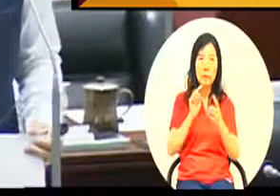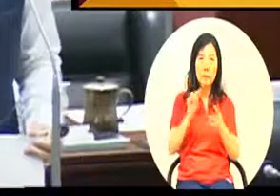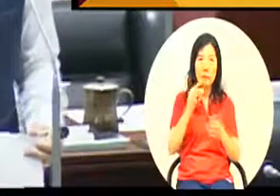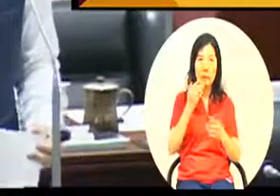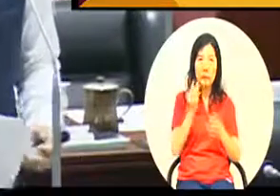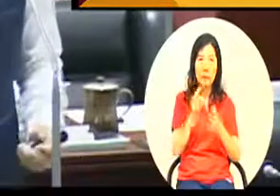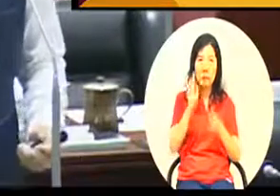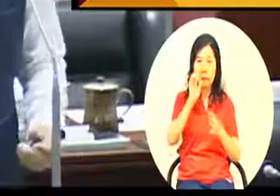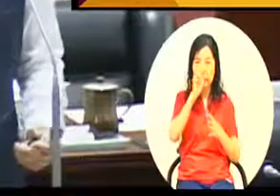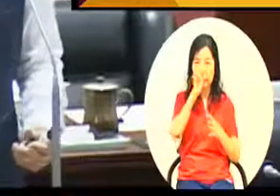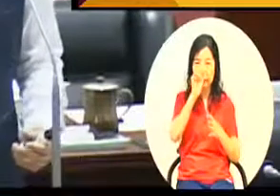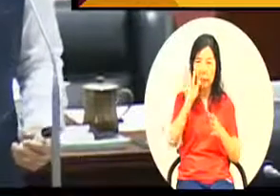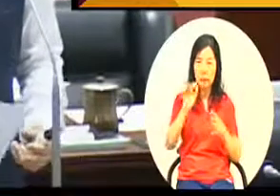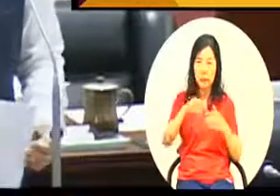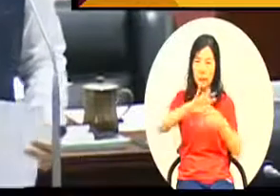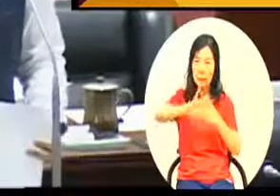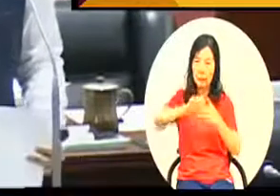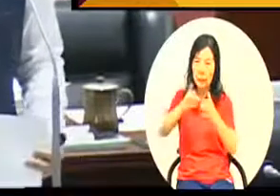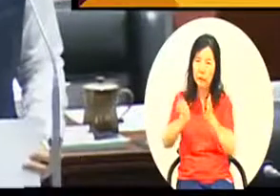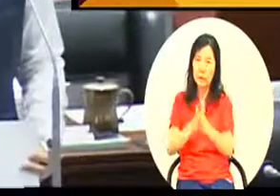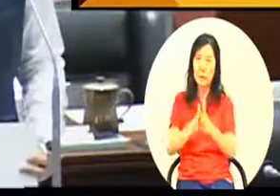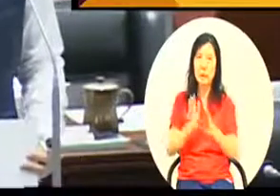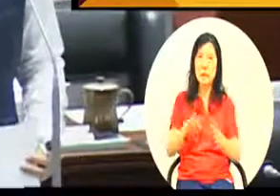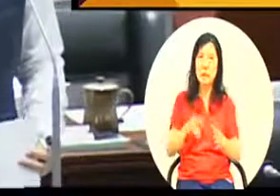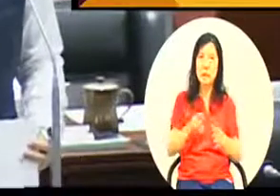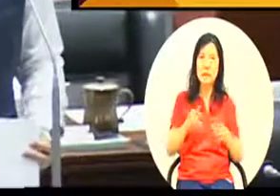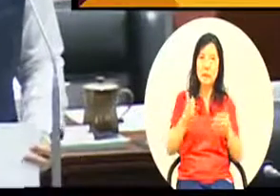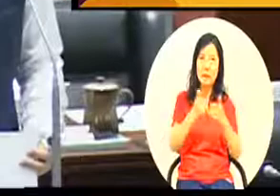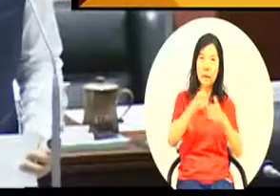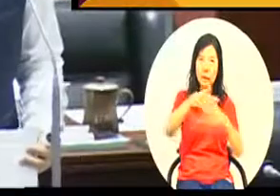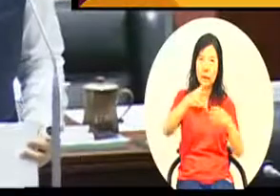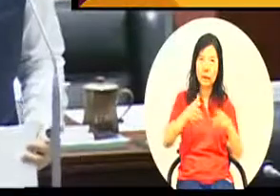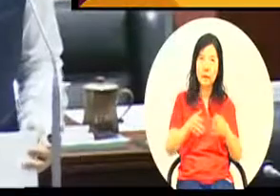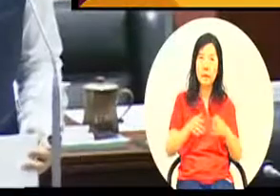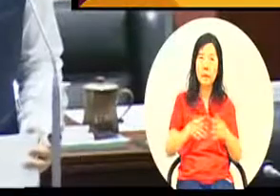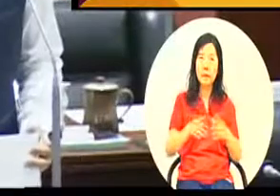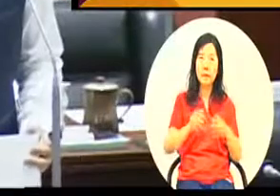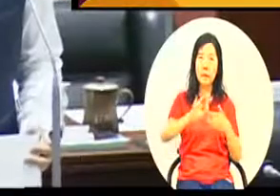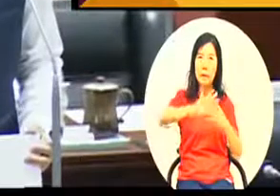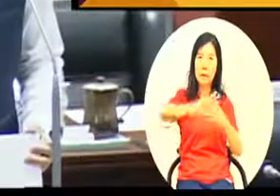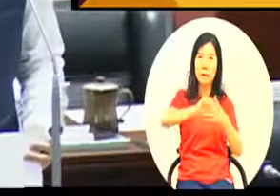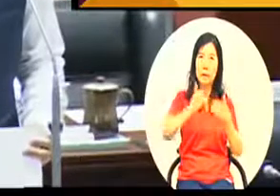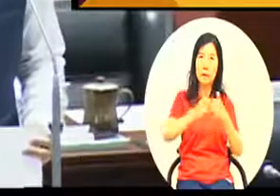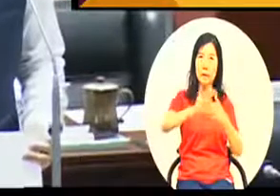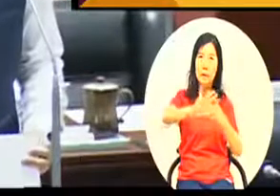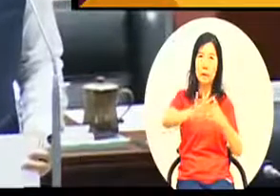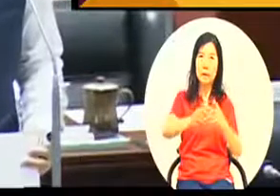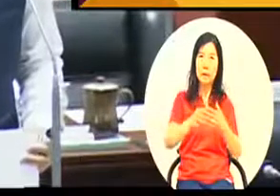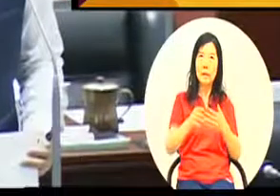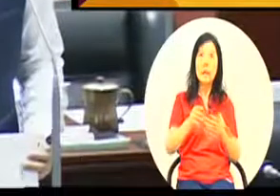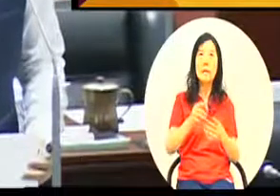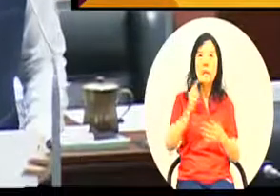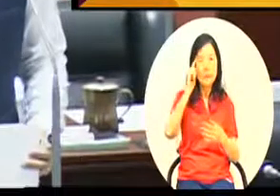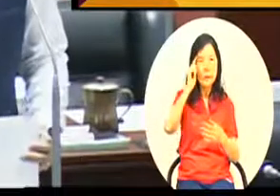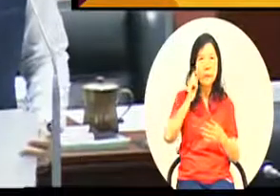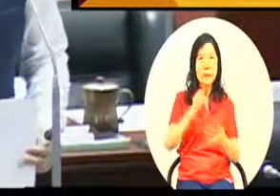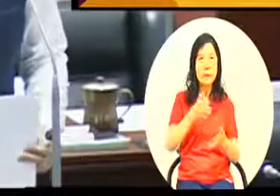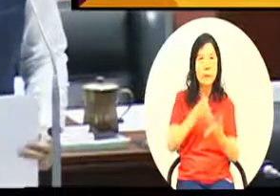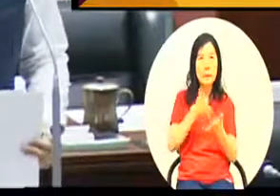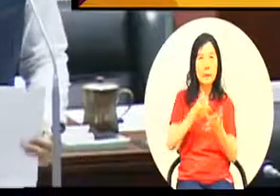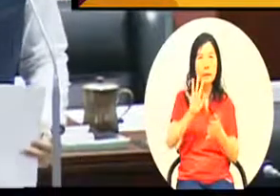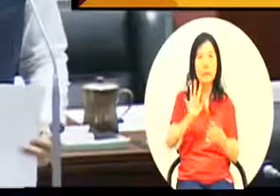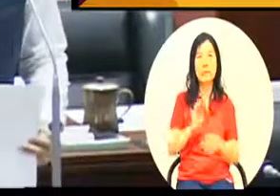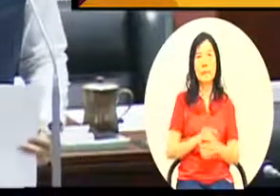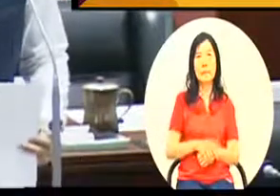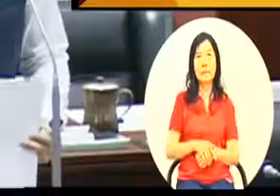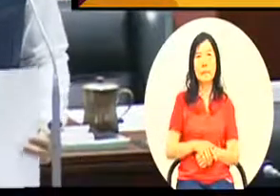另外一个团体在我们的议事会议会外面呢也发表看法。那